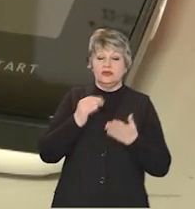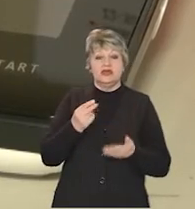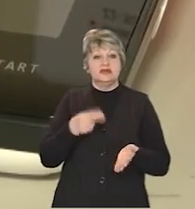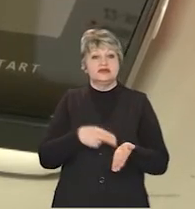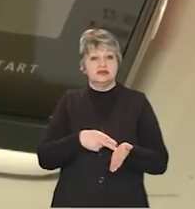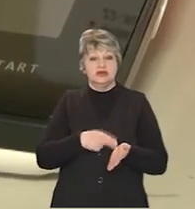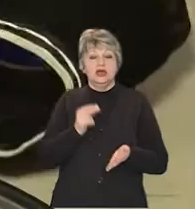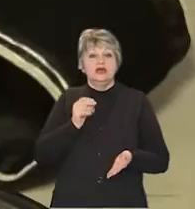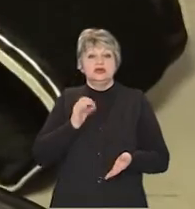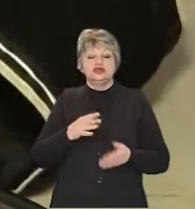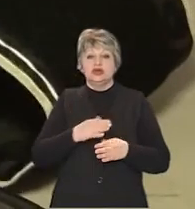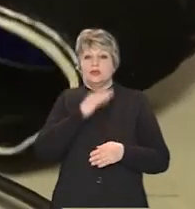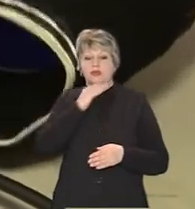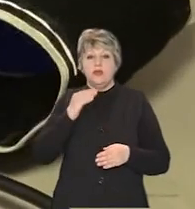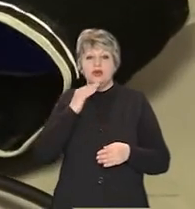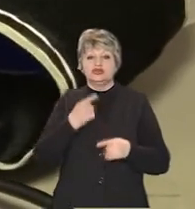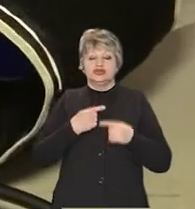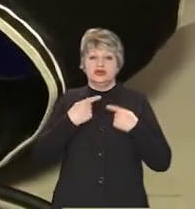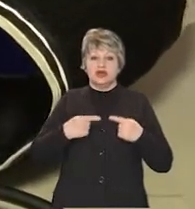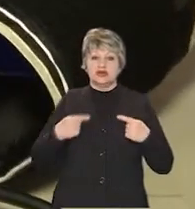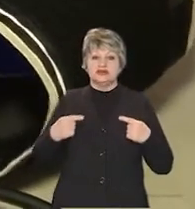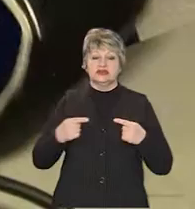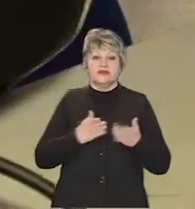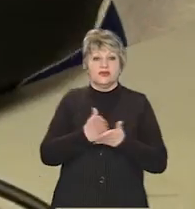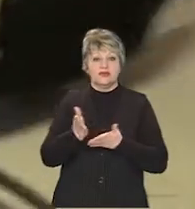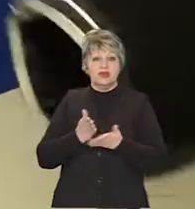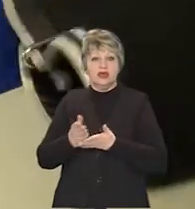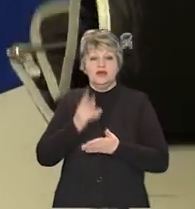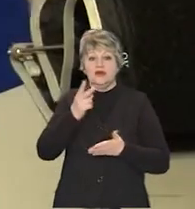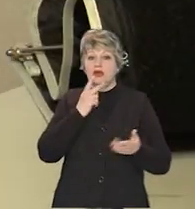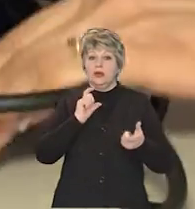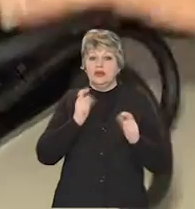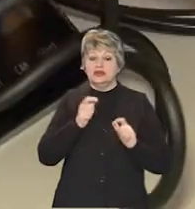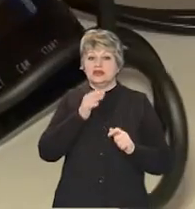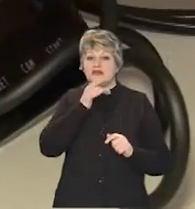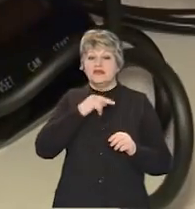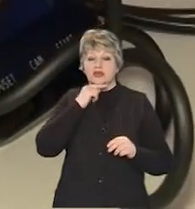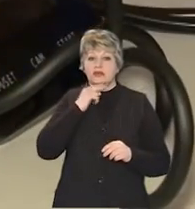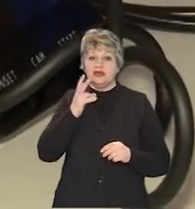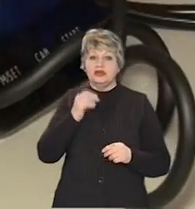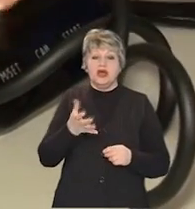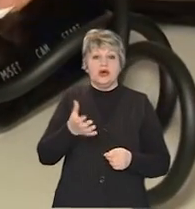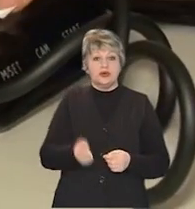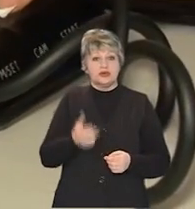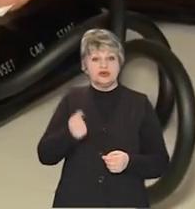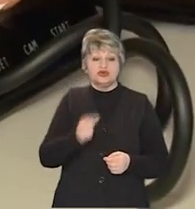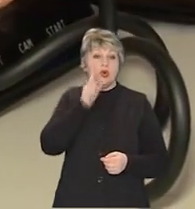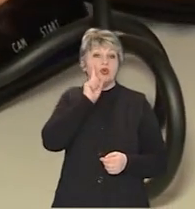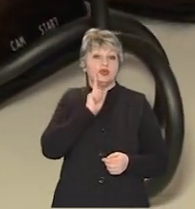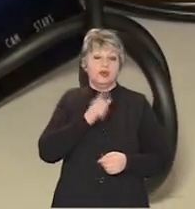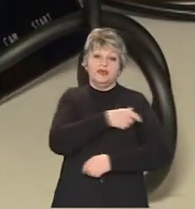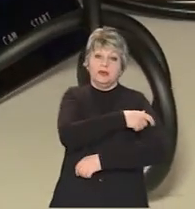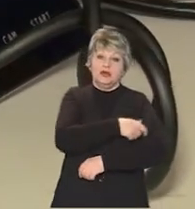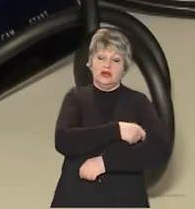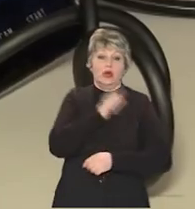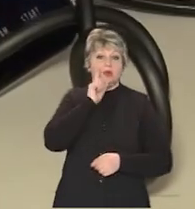та ціною. Чим більше функцій, тим дорожчий тонометр. Зверніть увагу на манжетку, грушу. Вони мають бути зручними